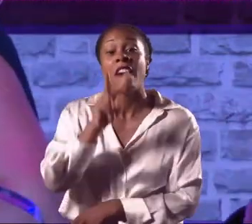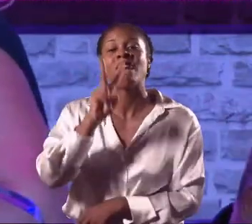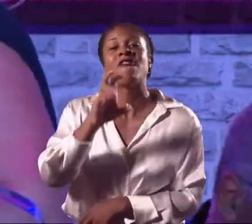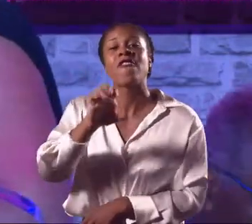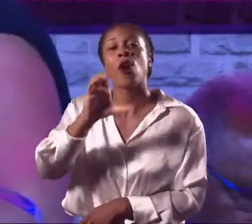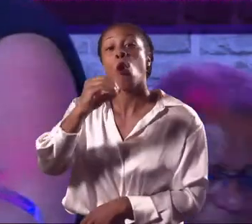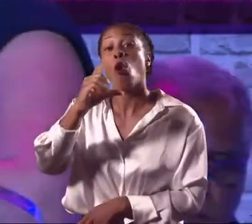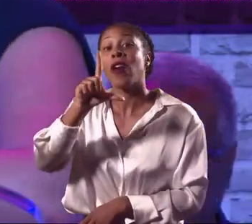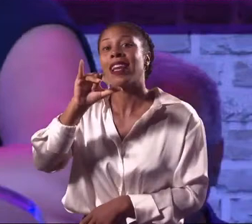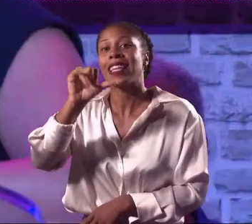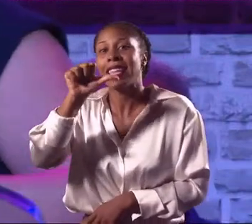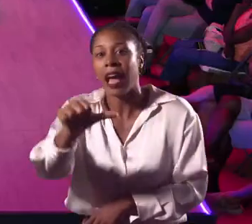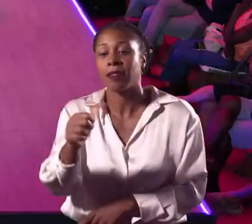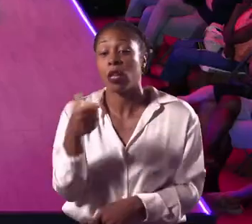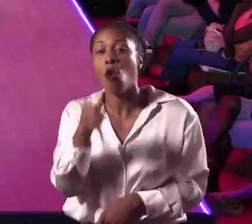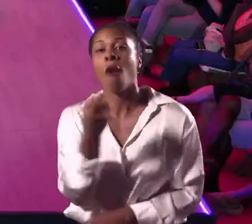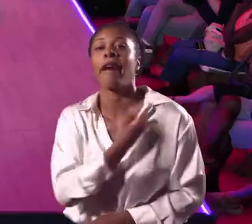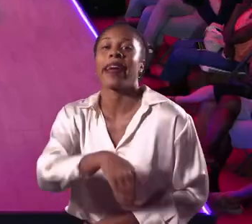est responsable de cette situation.